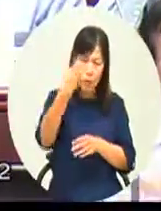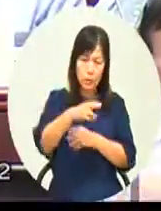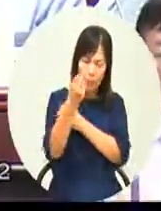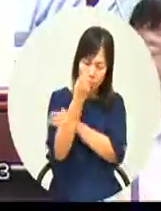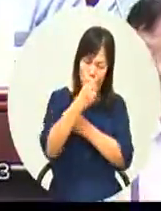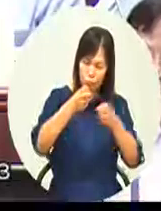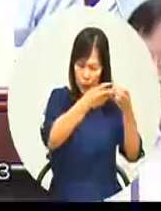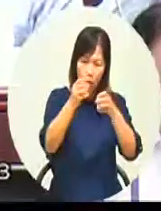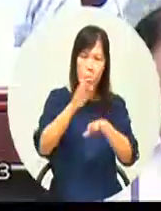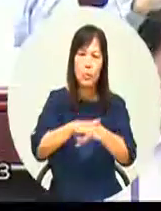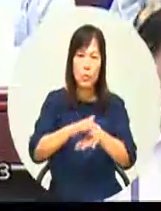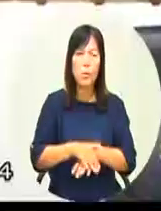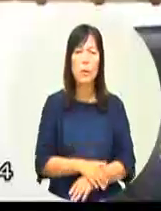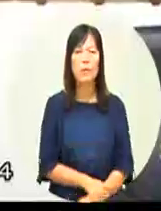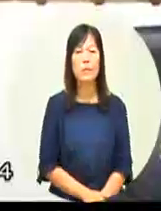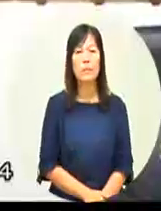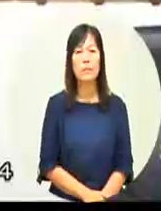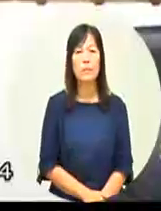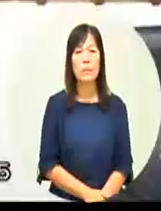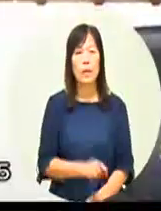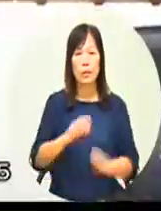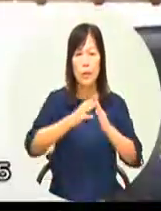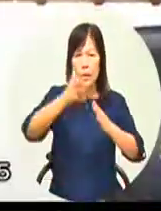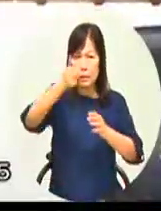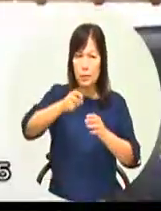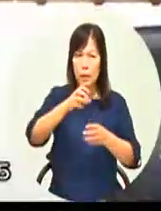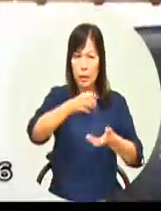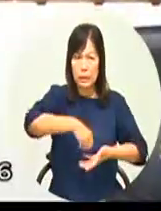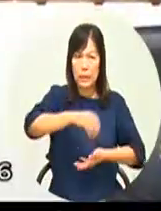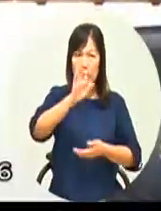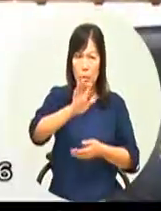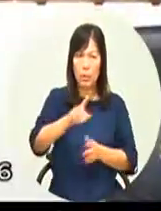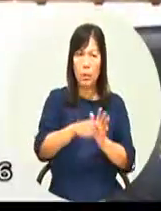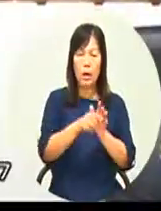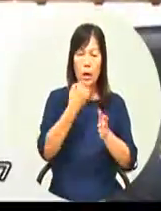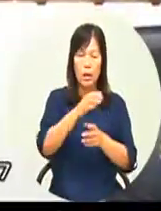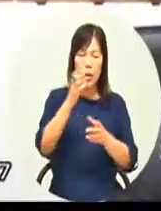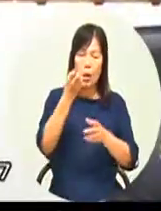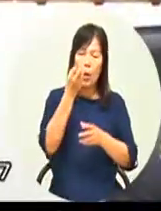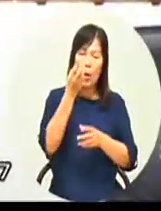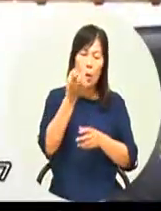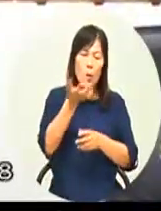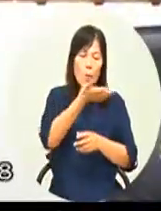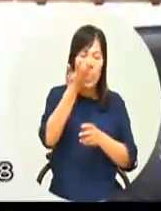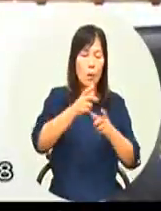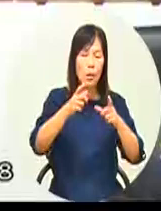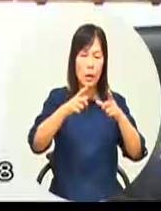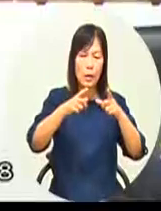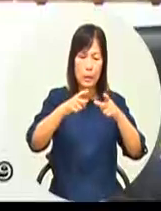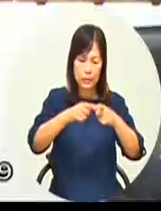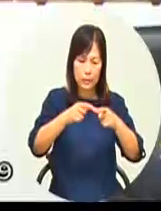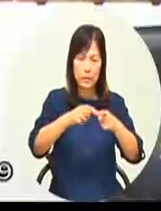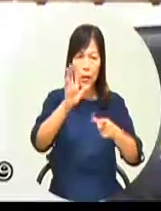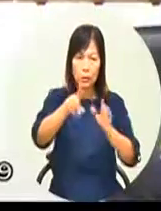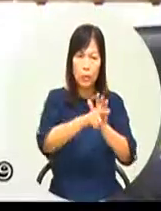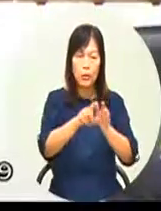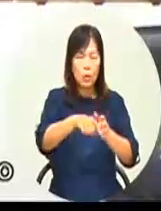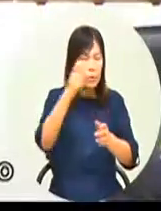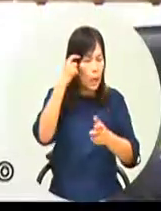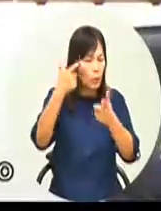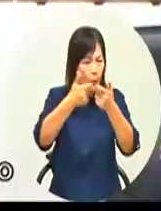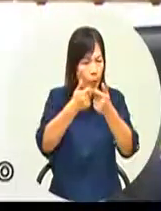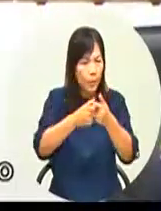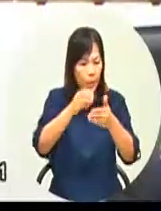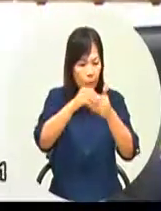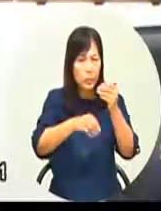论。 好，谢谢局长。那因为市长提到这个观光金三角，所以就想说，我们观光局这边有没有什么配套的